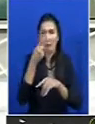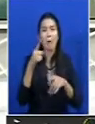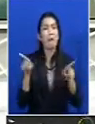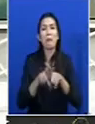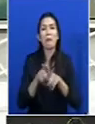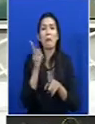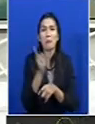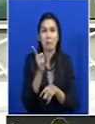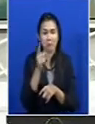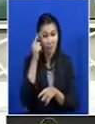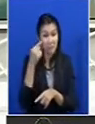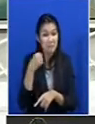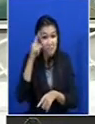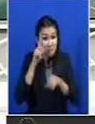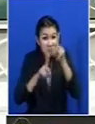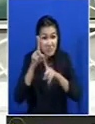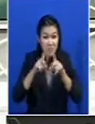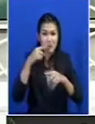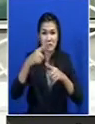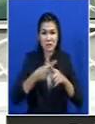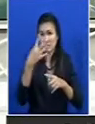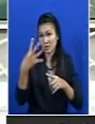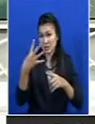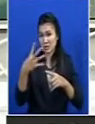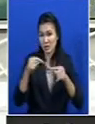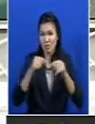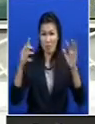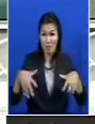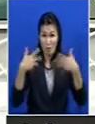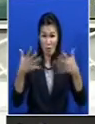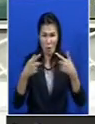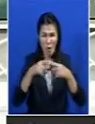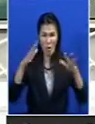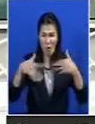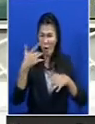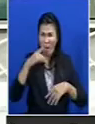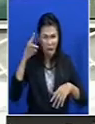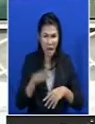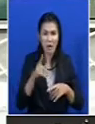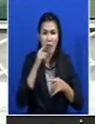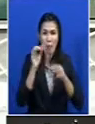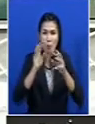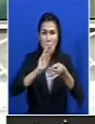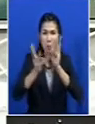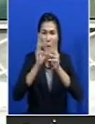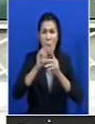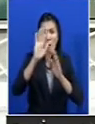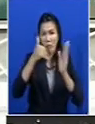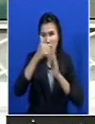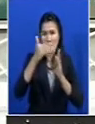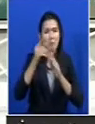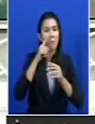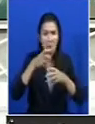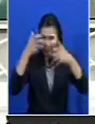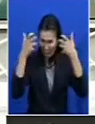นึ่งและมีการประเมินกันนะครับว่าในช่วงของเดือนเมษายนช่วงของฤดูร้อนและเป็นช่วงร้อนจัดๆนั้นหมอกควันในภาคเหนือก็จะวิ